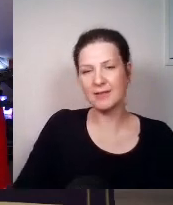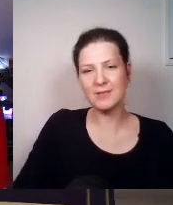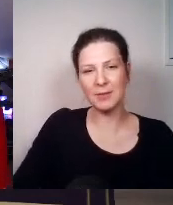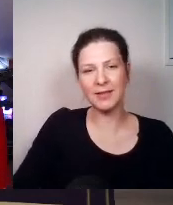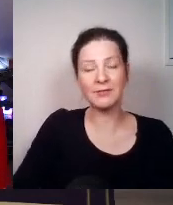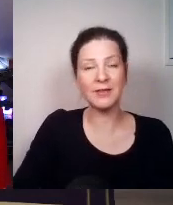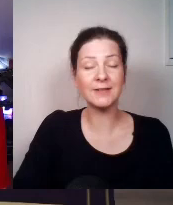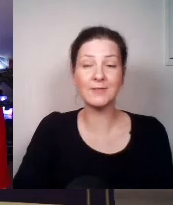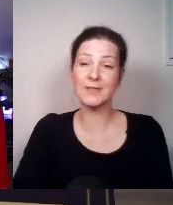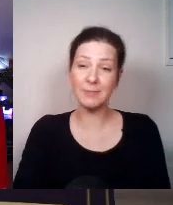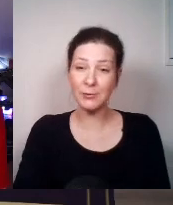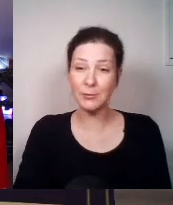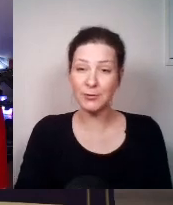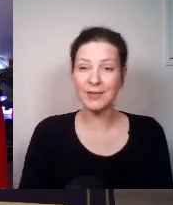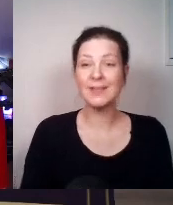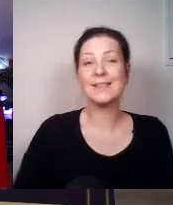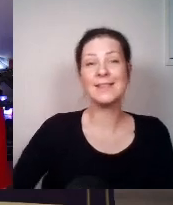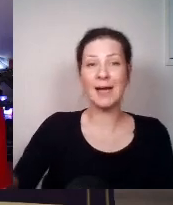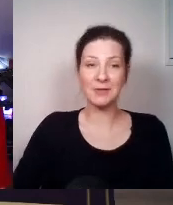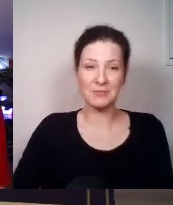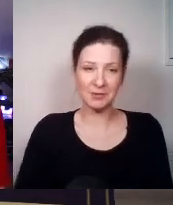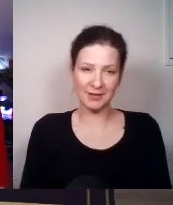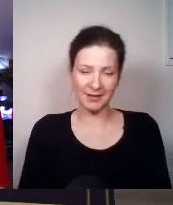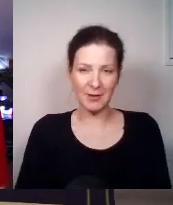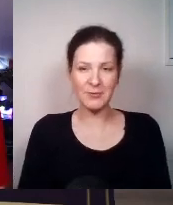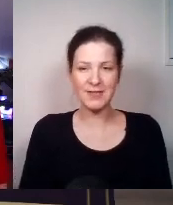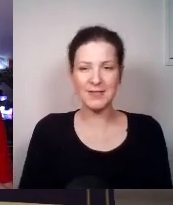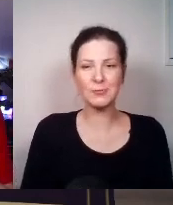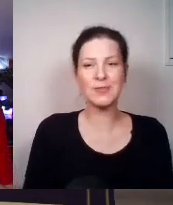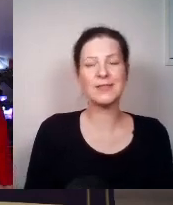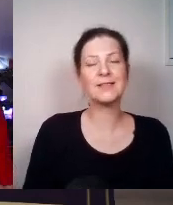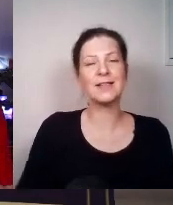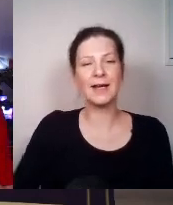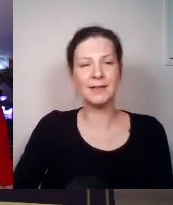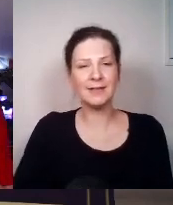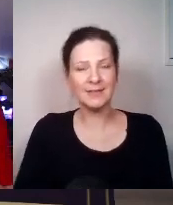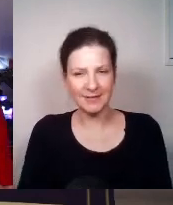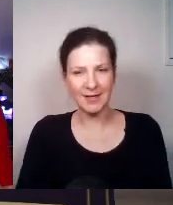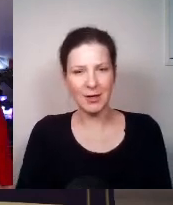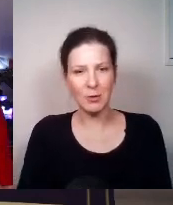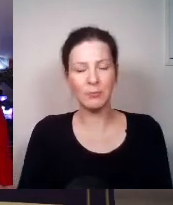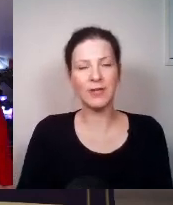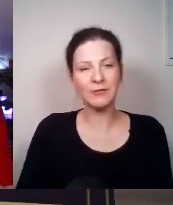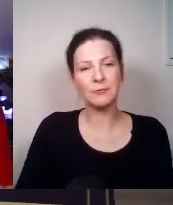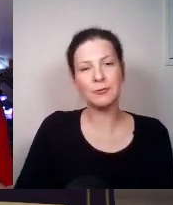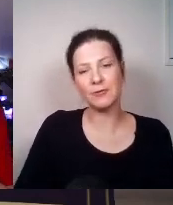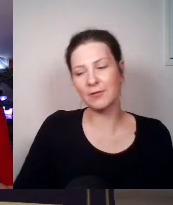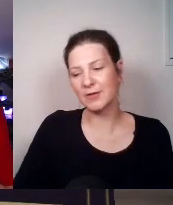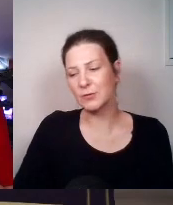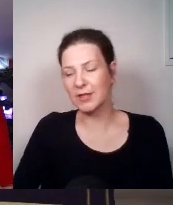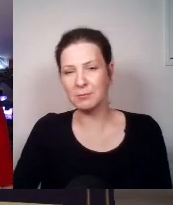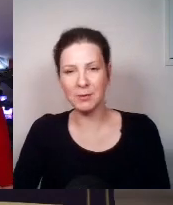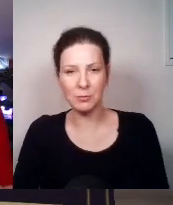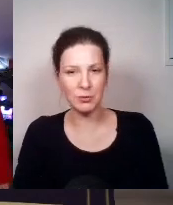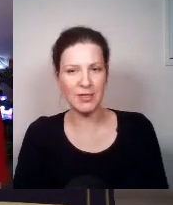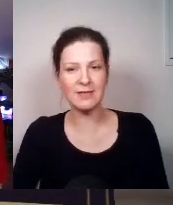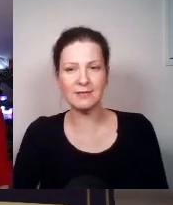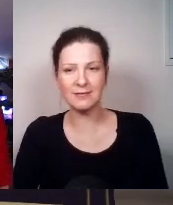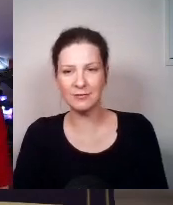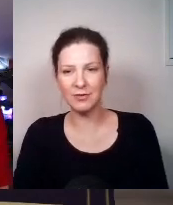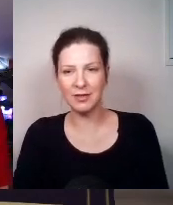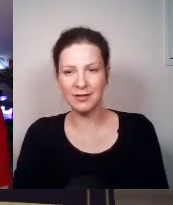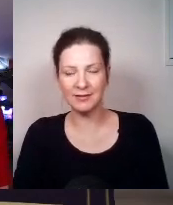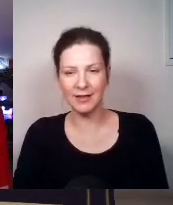die macht es bei der gewählten Versammlung, die haben das miteinander ausdiskutiert, die einigen sich darauf, dann wird ein verfassungsgebender